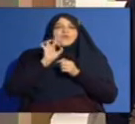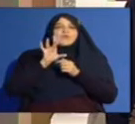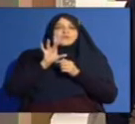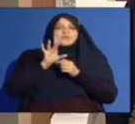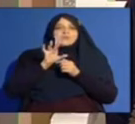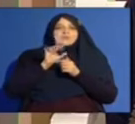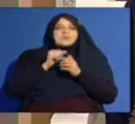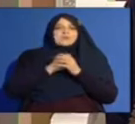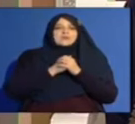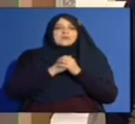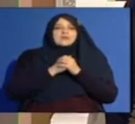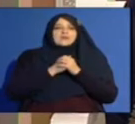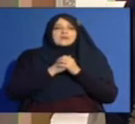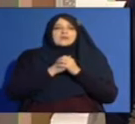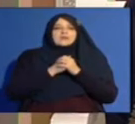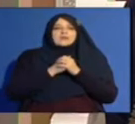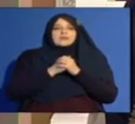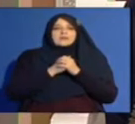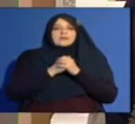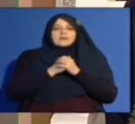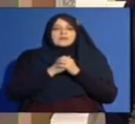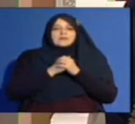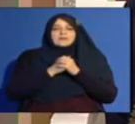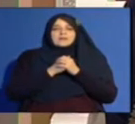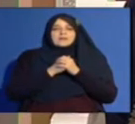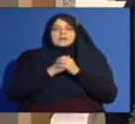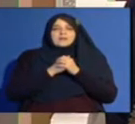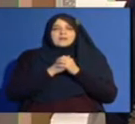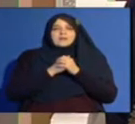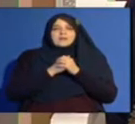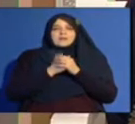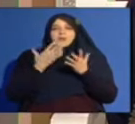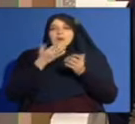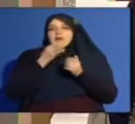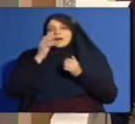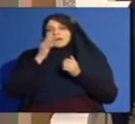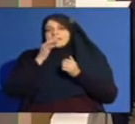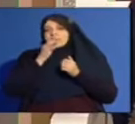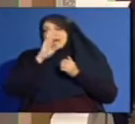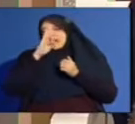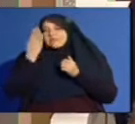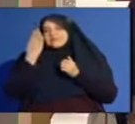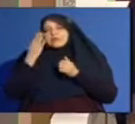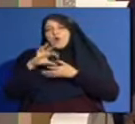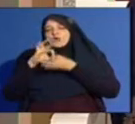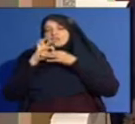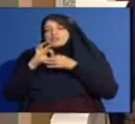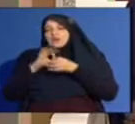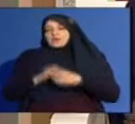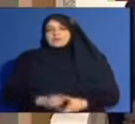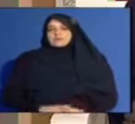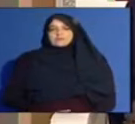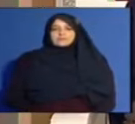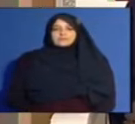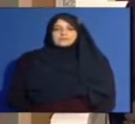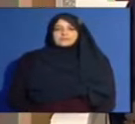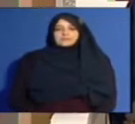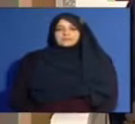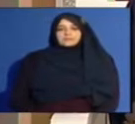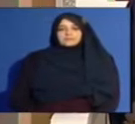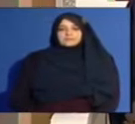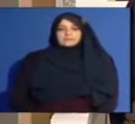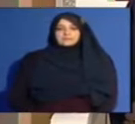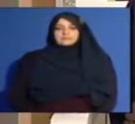دون رضاهن فما حكم الدين في ذلك؟ طيب واضح واضح أم أحمد من